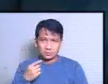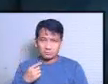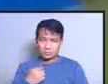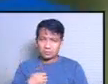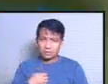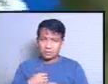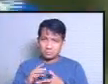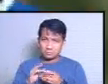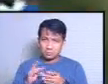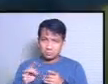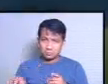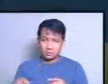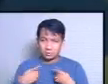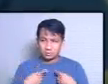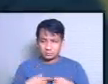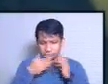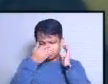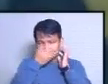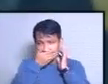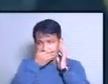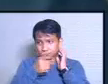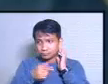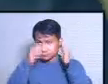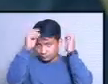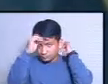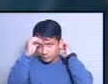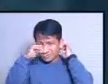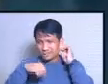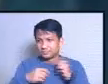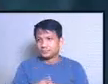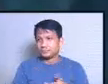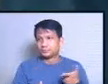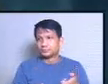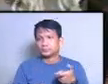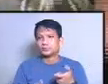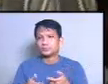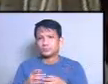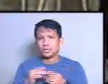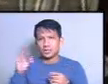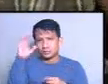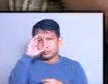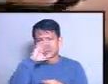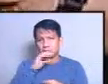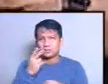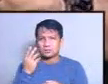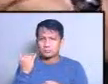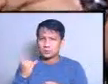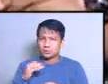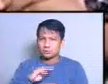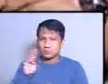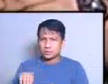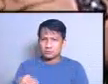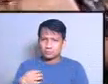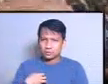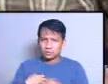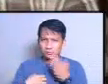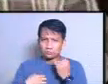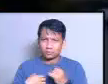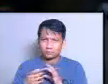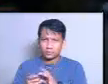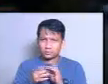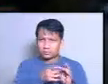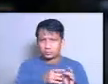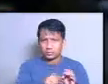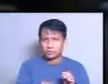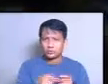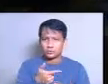testigo, nakasuot ng face mask at sombrero ang mga gunmen. Sa ngayon, inaalam na ng Manila Police District kung may kinalaman